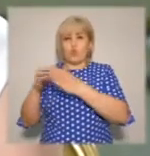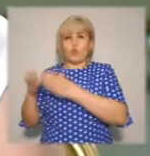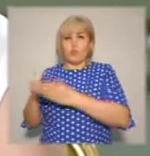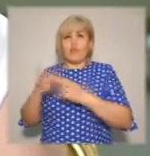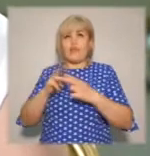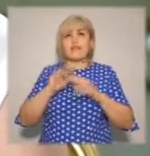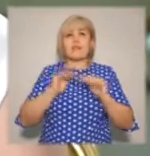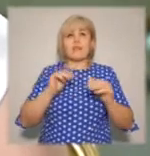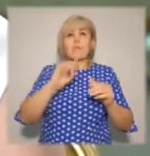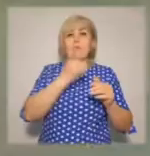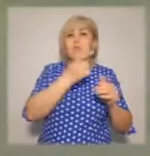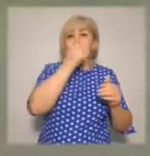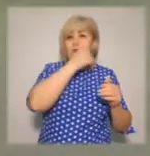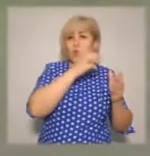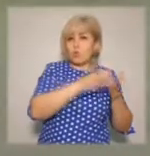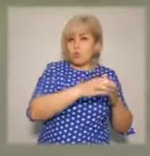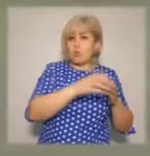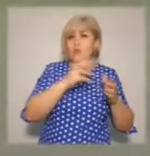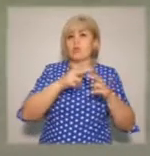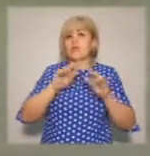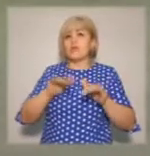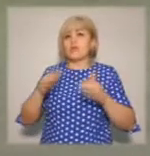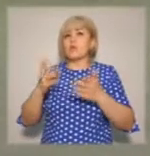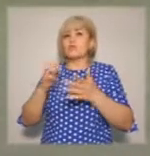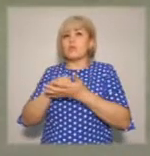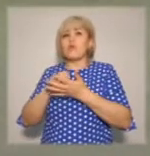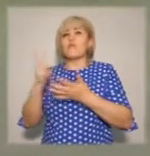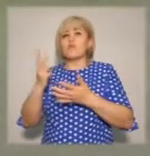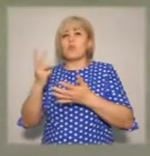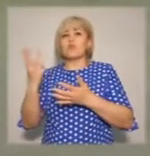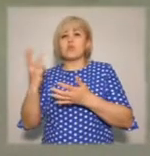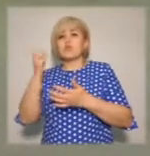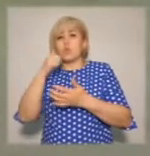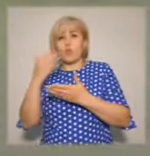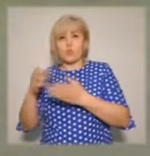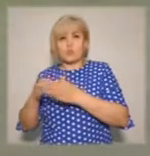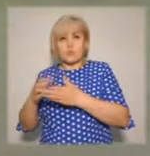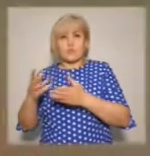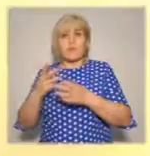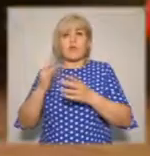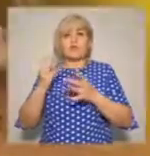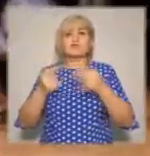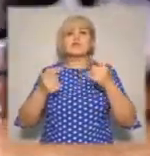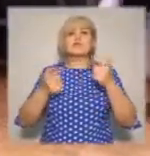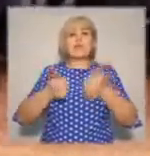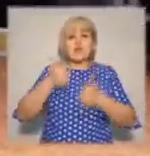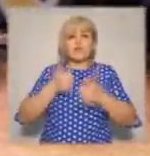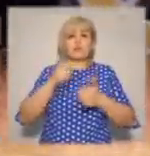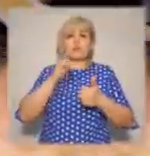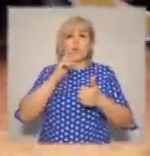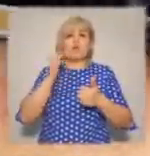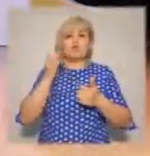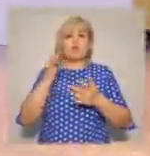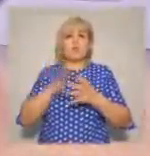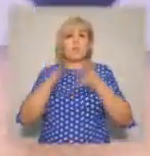на данный момент занимается 5 возрастных групп. Это дети первого года обучения, это детки, которые занимаются второй-третий год обучения,